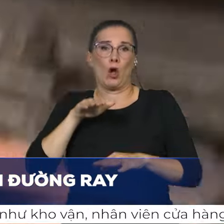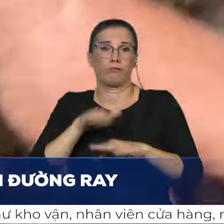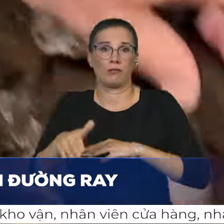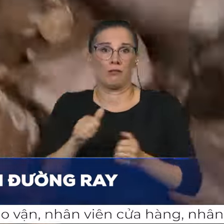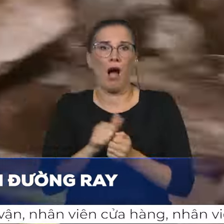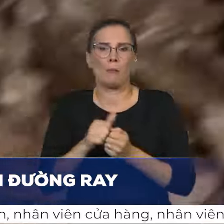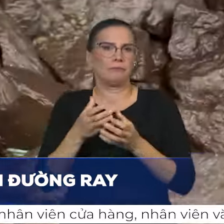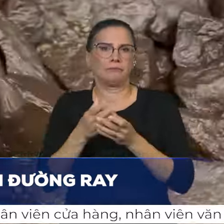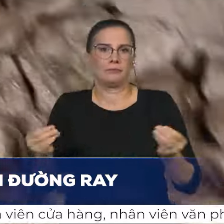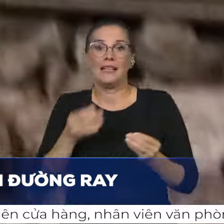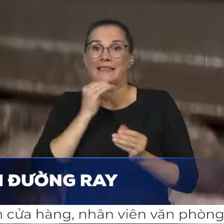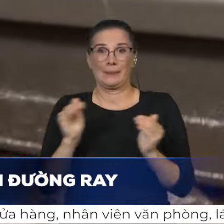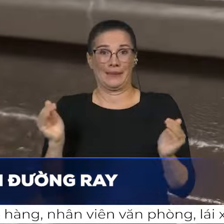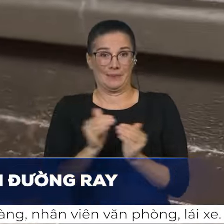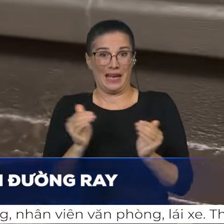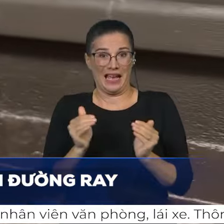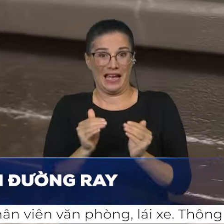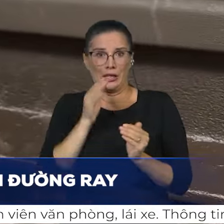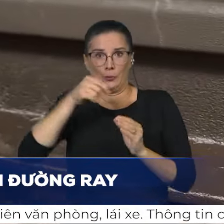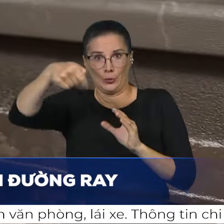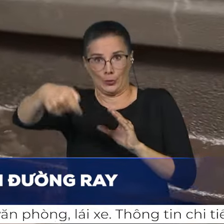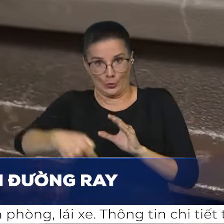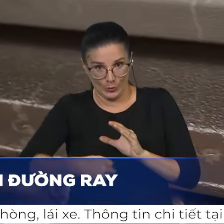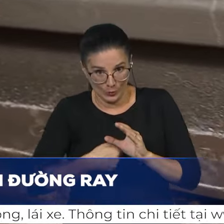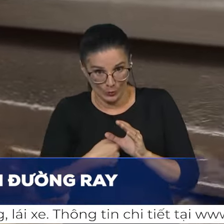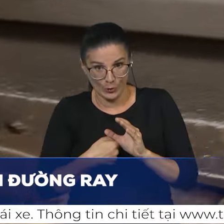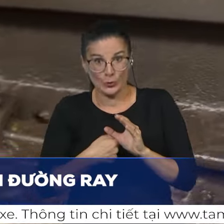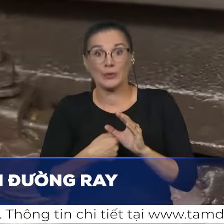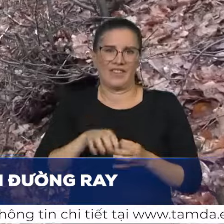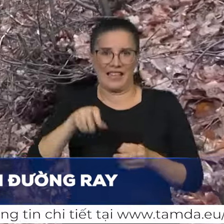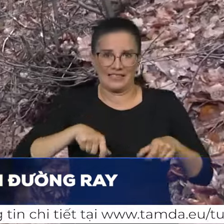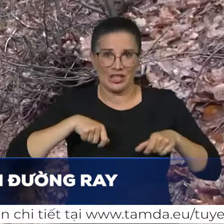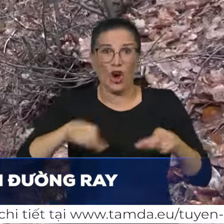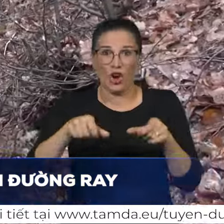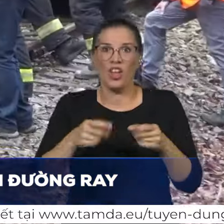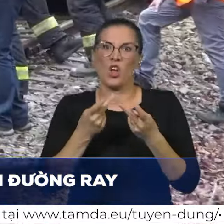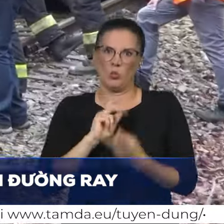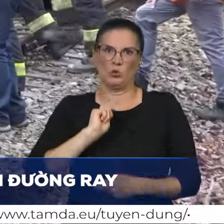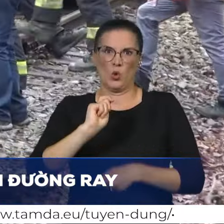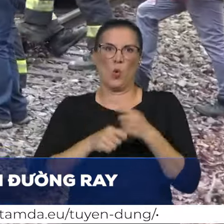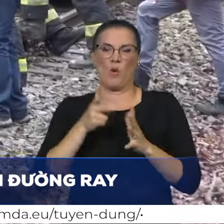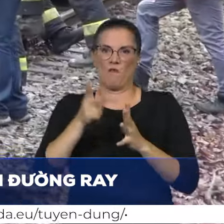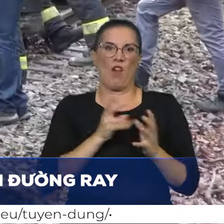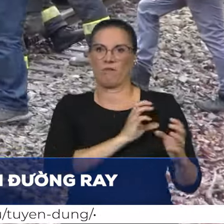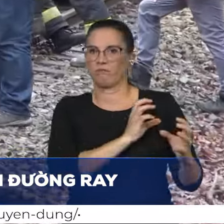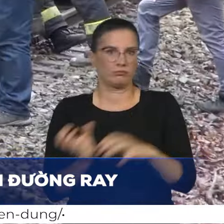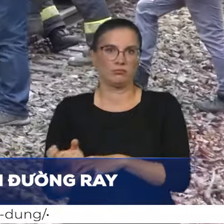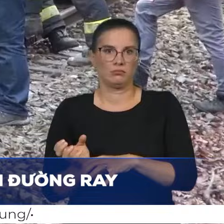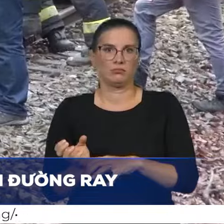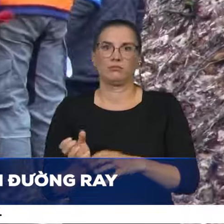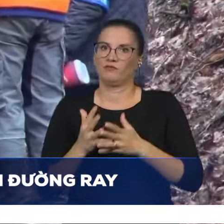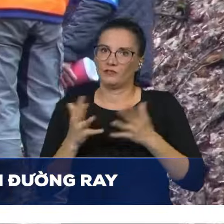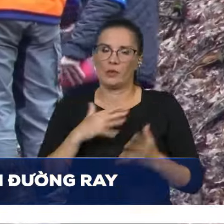tội đe dọa công cộng và đang tìm kiếm nhân chứng trong vụ việc. Trong năm nay, cảnh sát đã phải xử lý đá trên đường ray 2 lần trên tuyến giữa